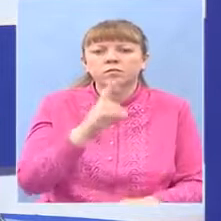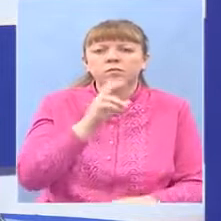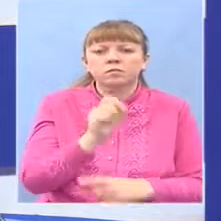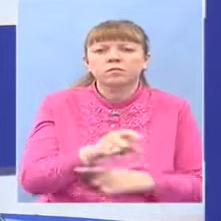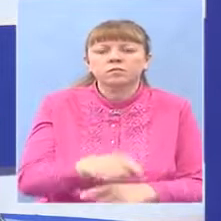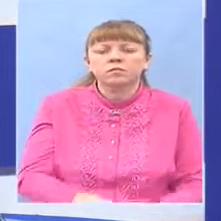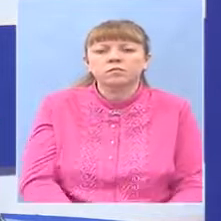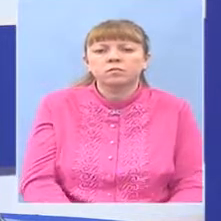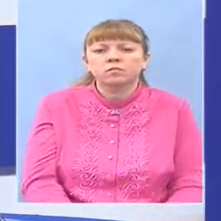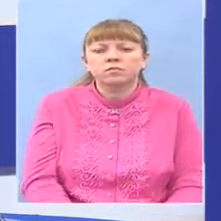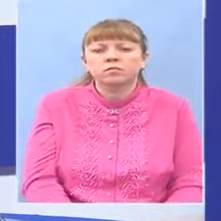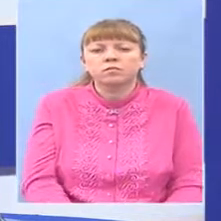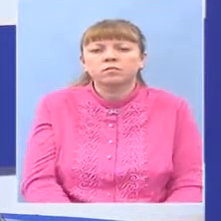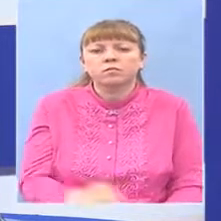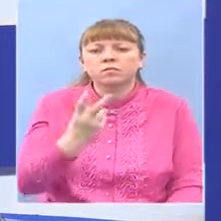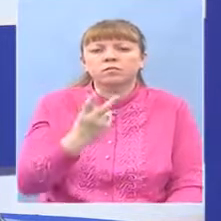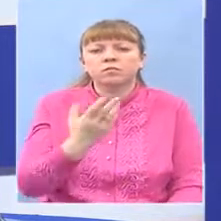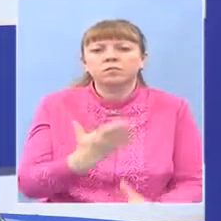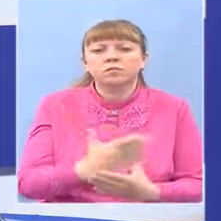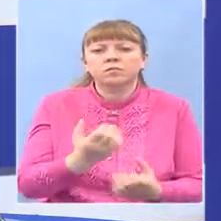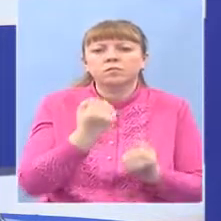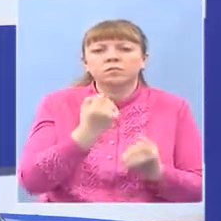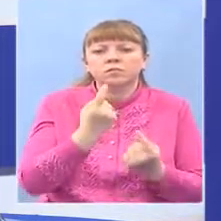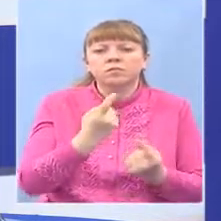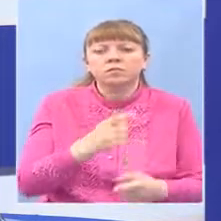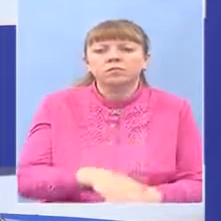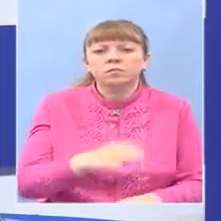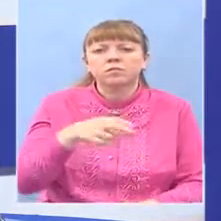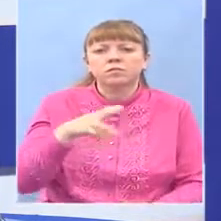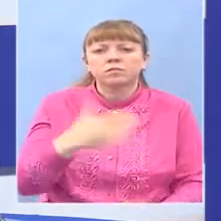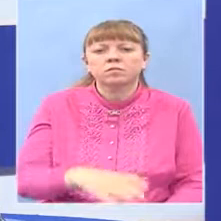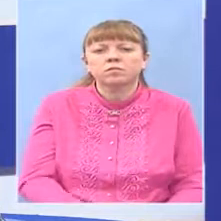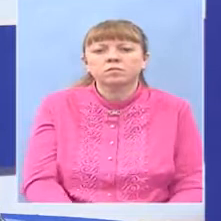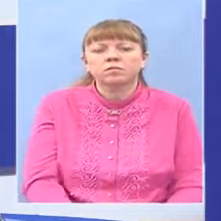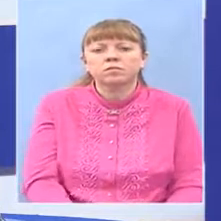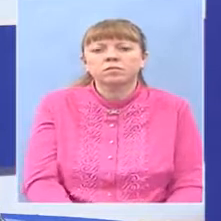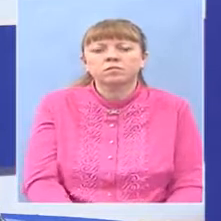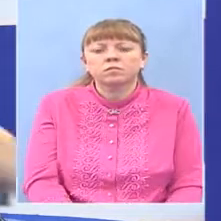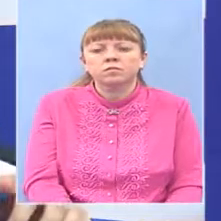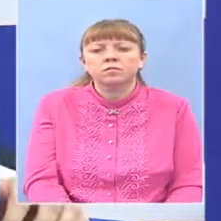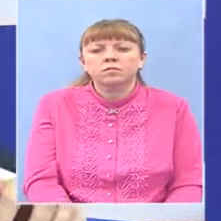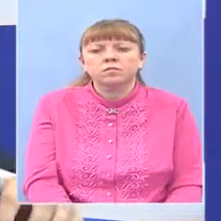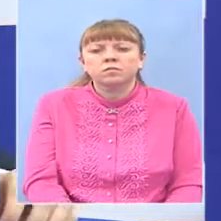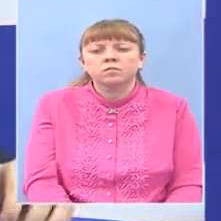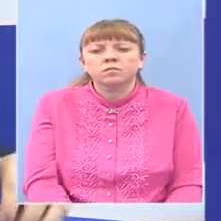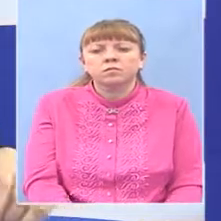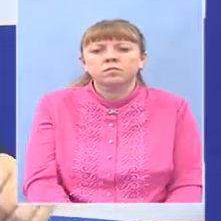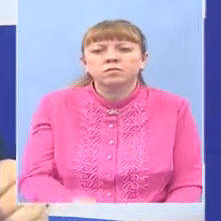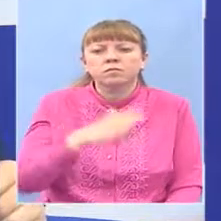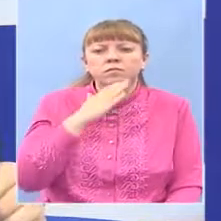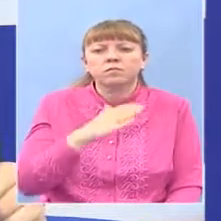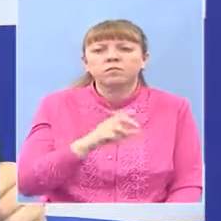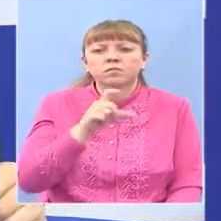госсоцзаказа. Я правильно понимаю? Или на помощь каких-то крупных фондов, западных, допустим, и так далее? Ну, сегодня очень много таких доноров,